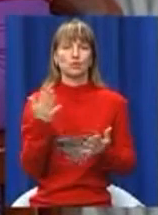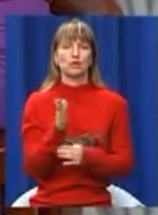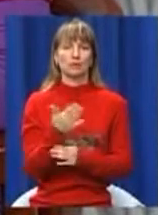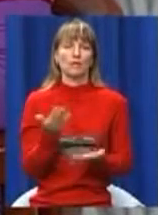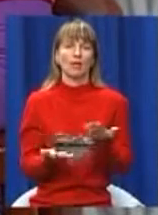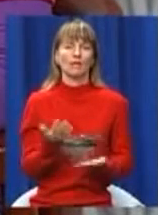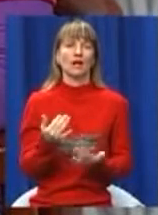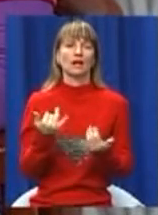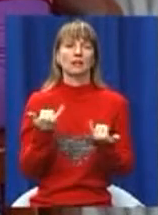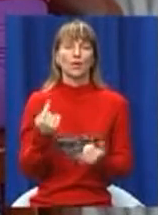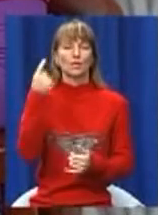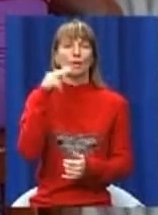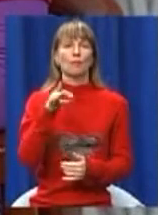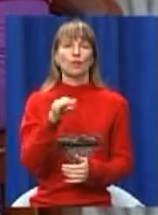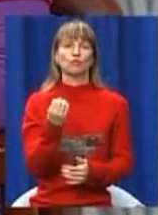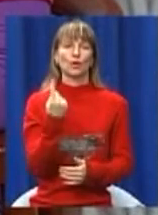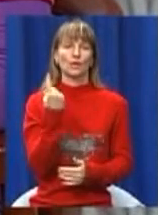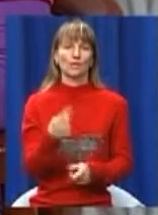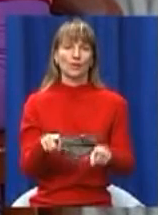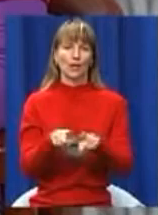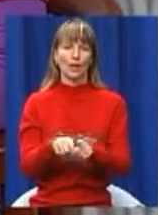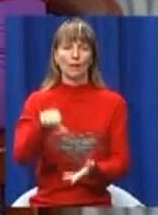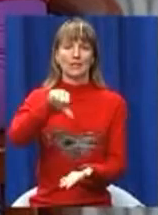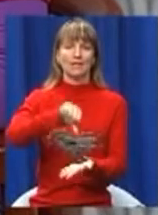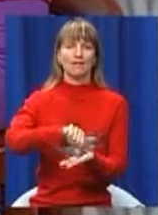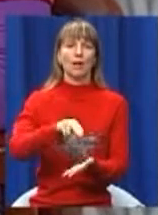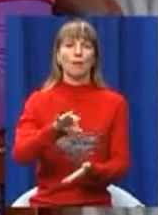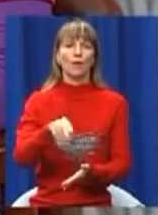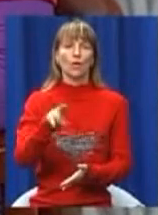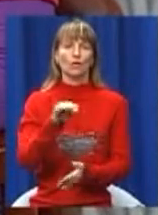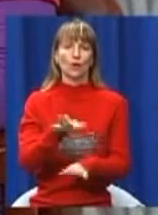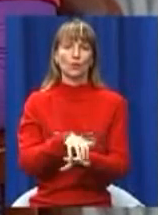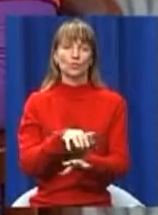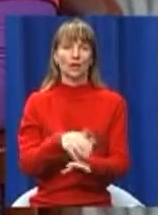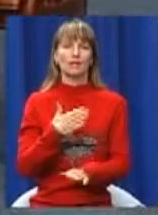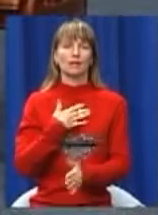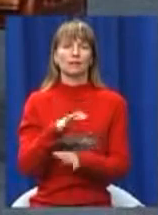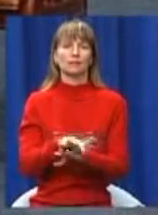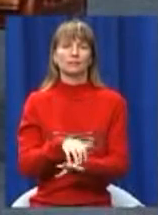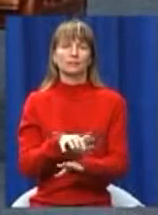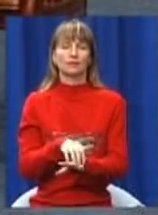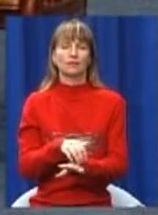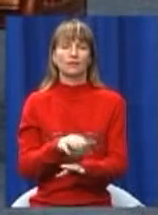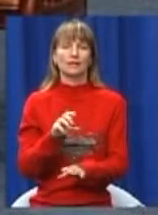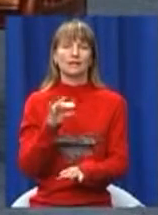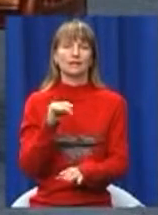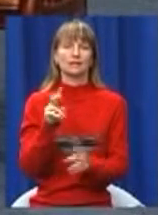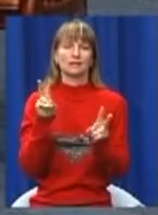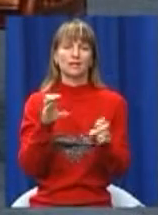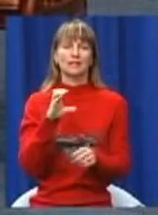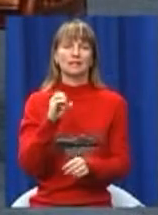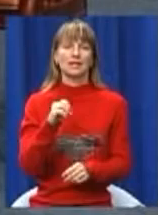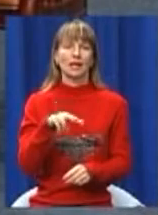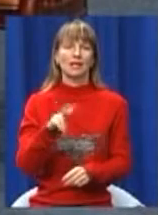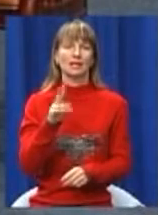І сьогодні ми дізнаємося про ще нашого одного такого представника породи кошачих, точніше нашого котика, з назвою Селкір